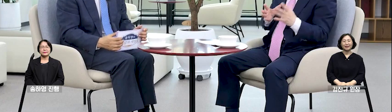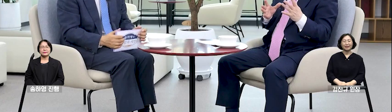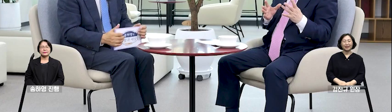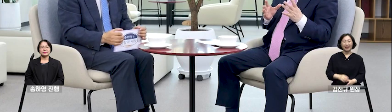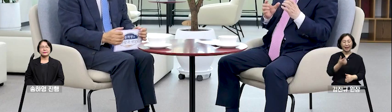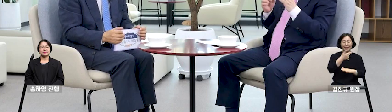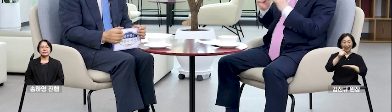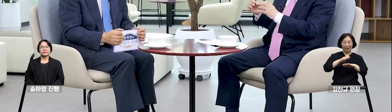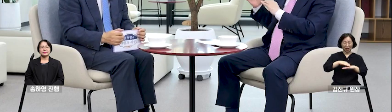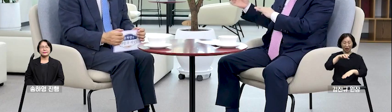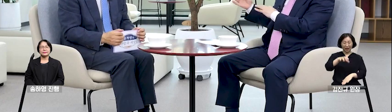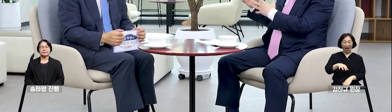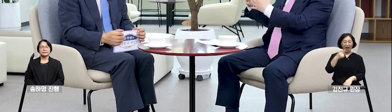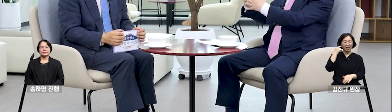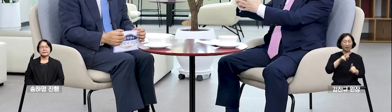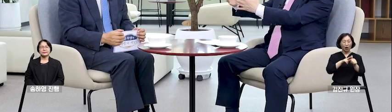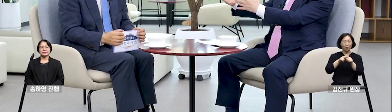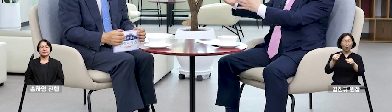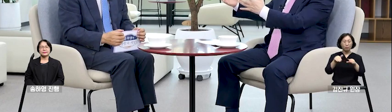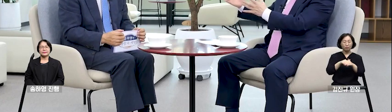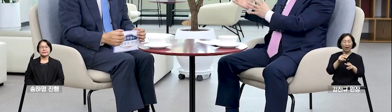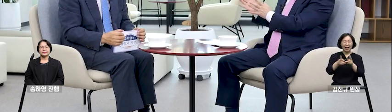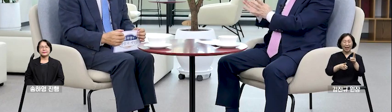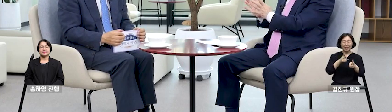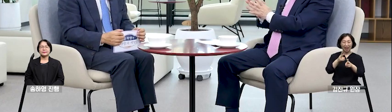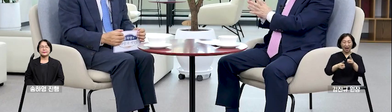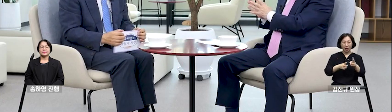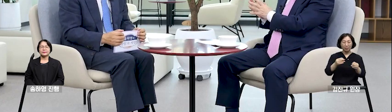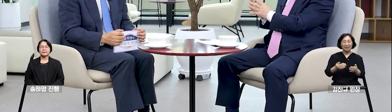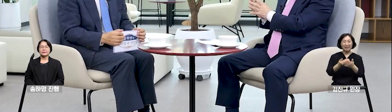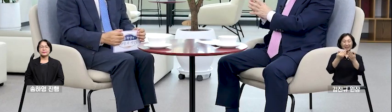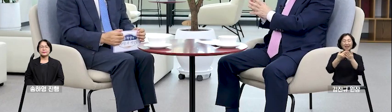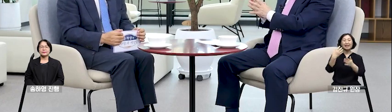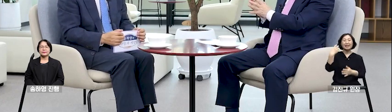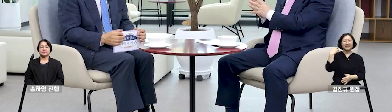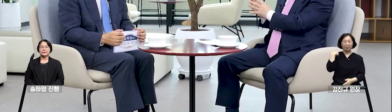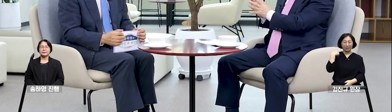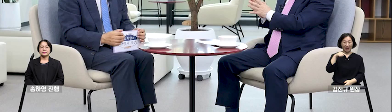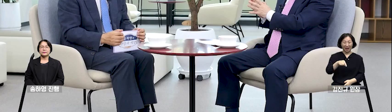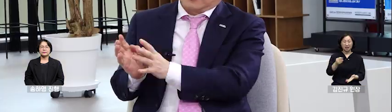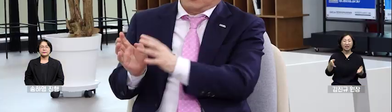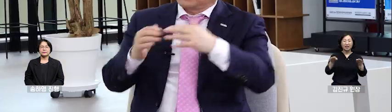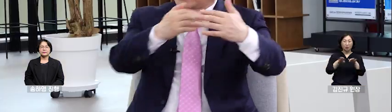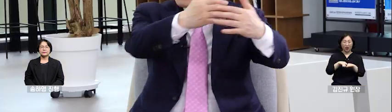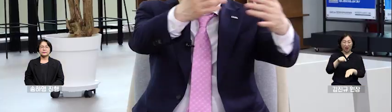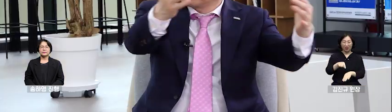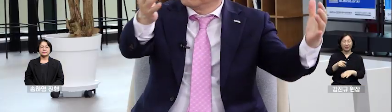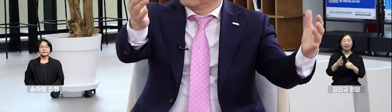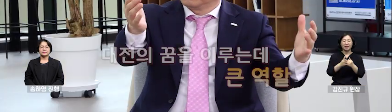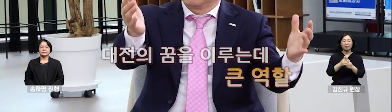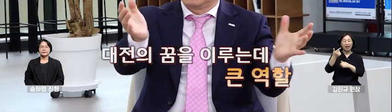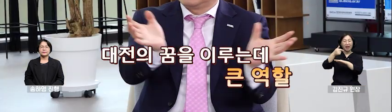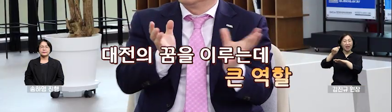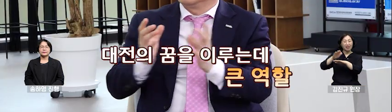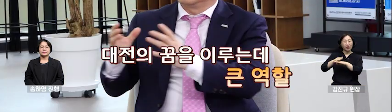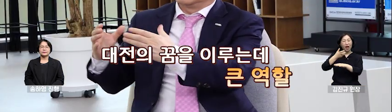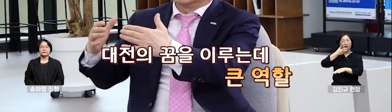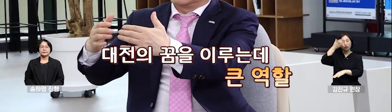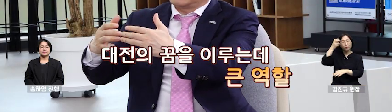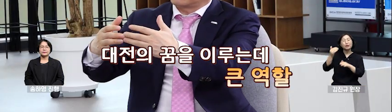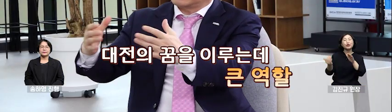대전의 정보 문화 산업 진흥을 담당하는 집 아니기 때문에 예 어떻게 고대 전에 꿈을